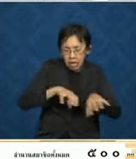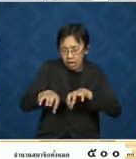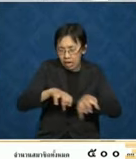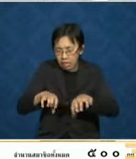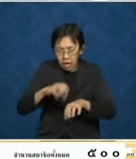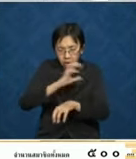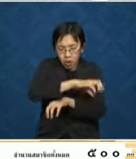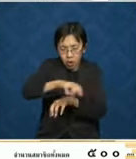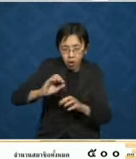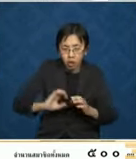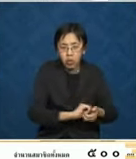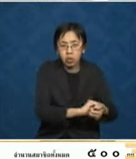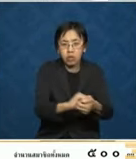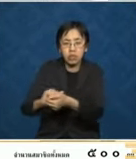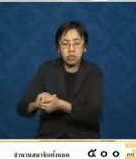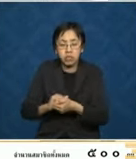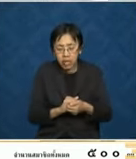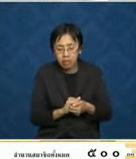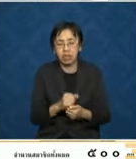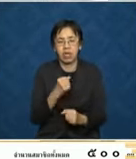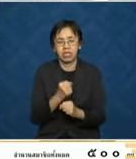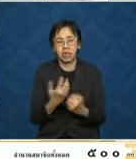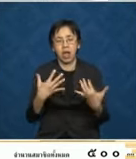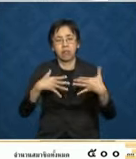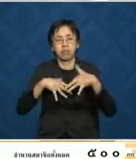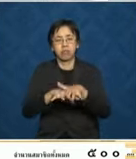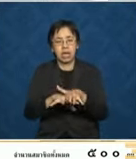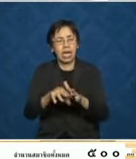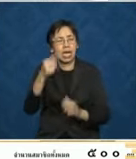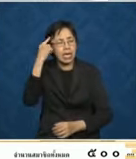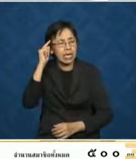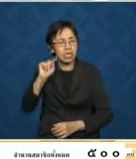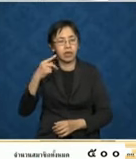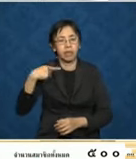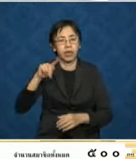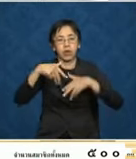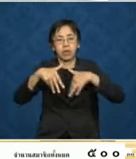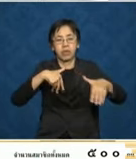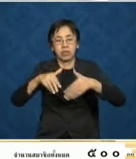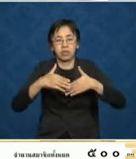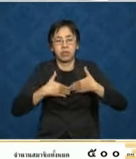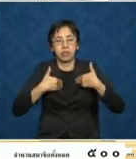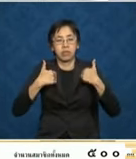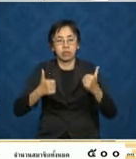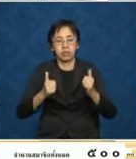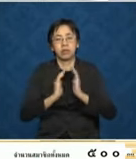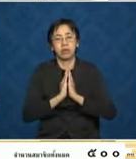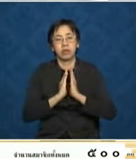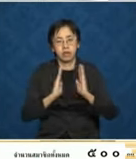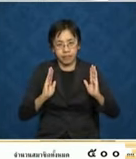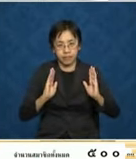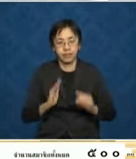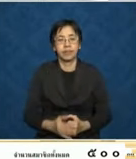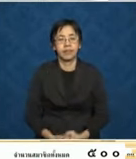ค์รวมไม่ละเลยส่วนหนึ่งส่วนใดเพื่อประโยชน์และความสุขของพี่น้องประชาชนขอบคุณค่ะท่านประธ